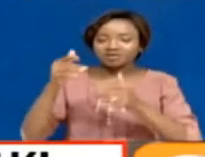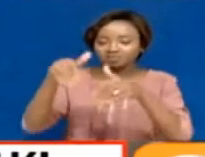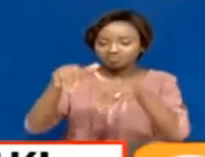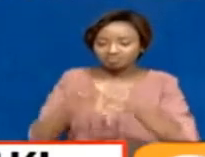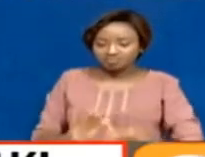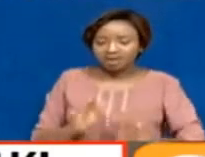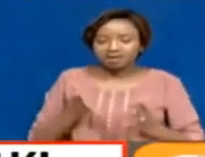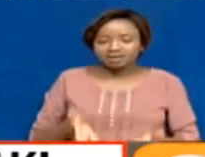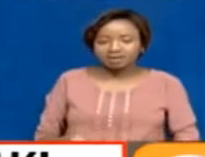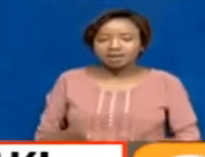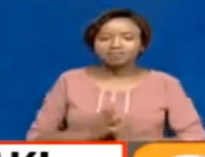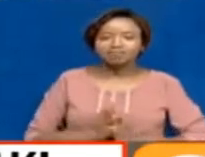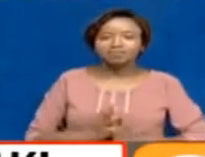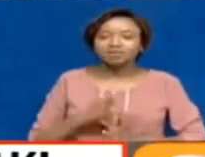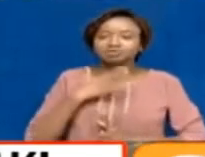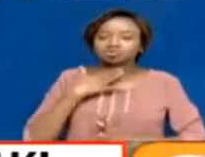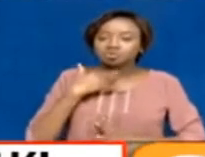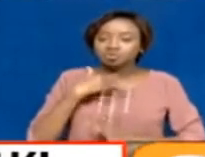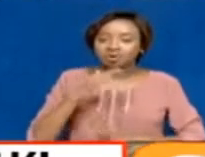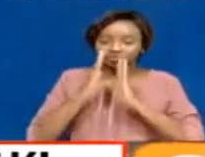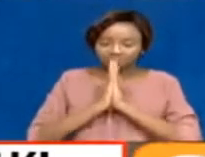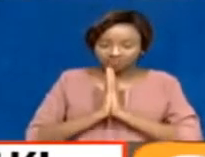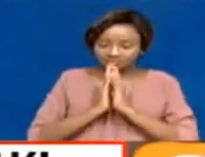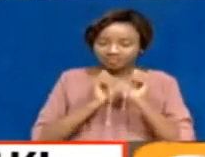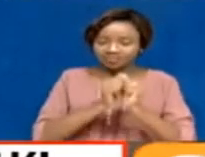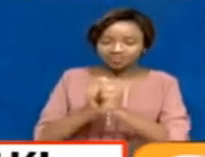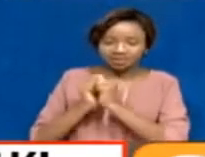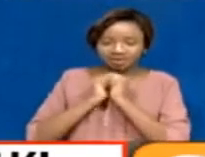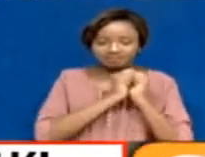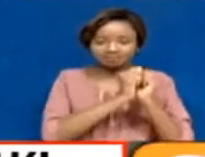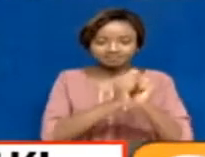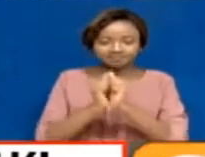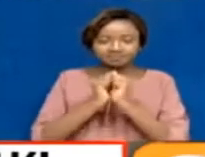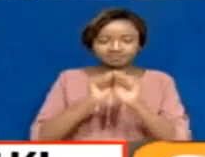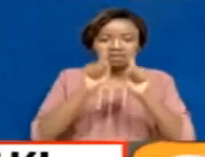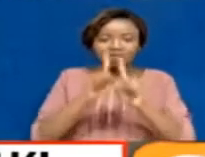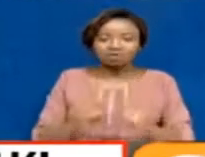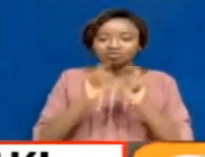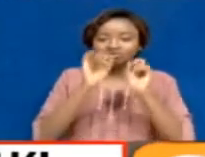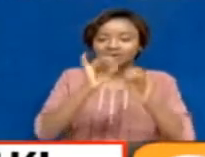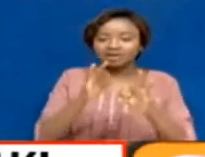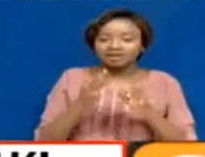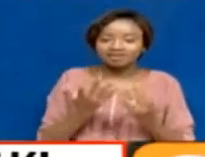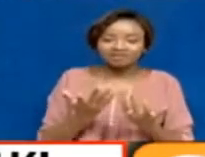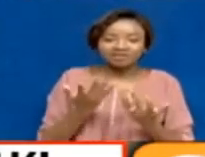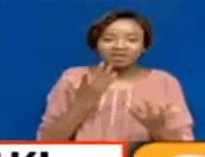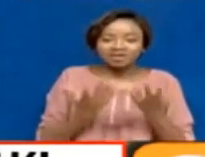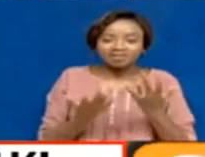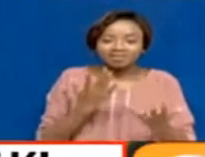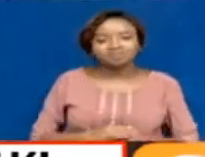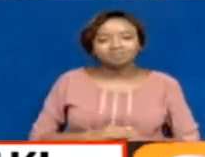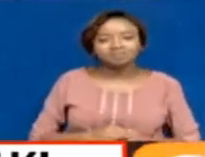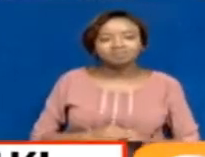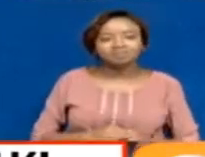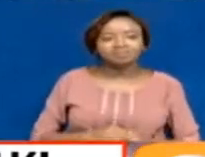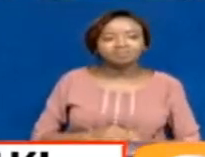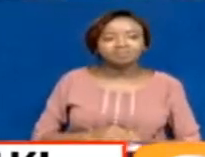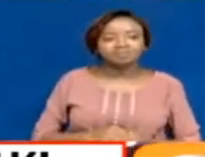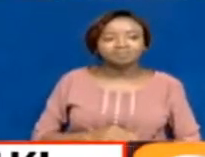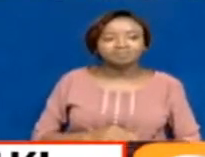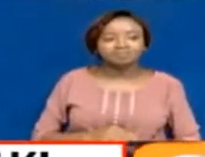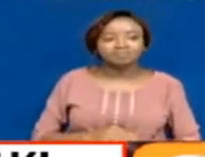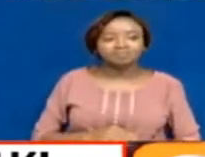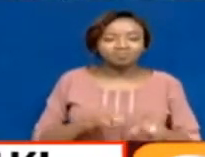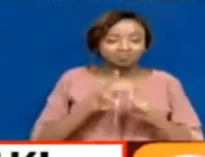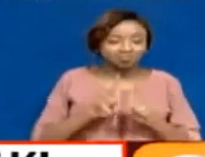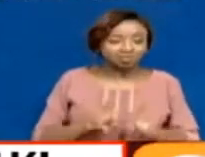Tuko hapa leo kuomba pamoja, kama kuna mabaki ya machache ulita pia